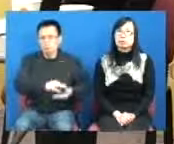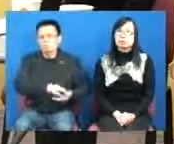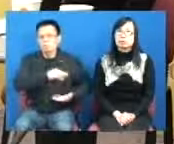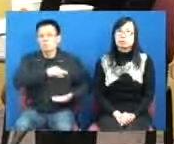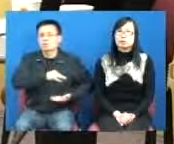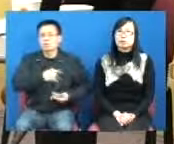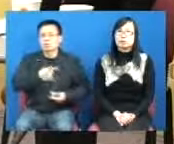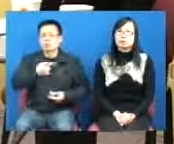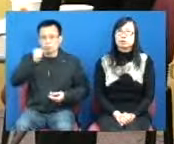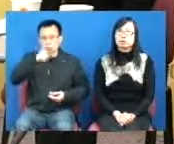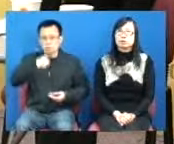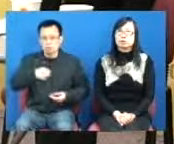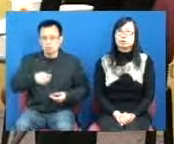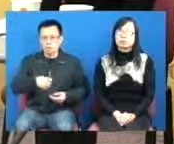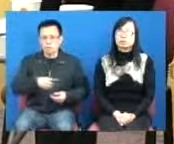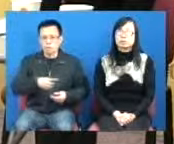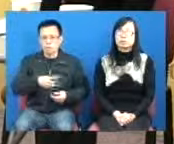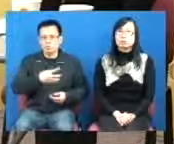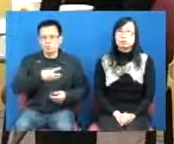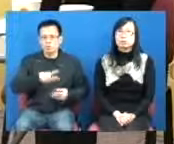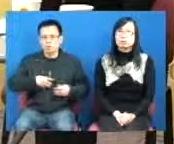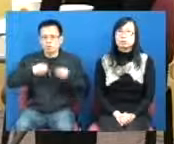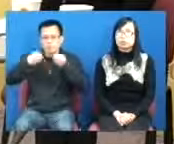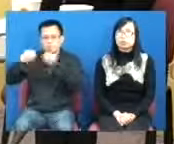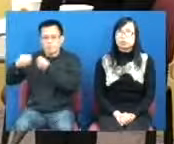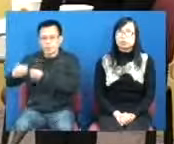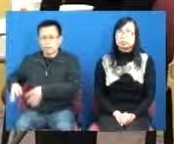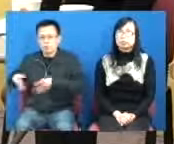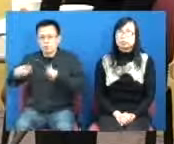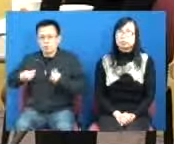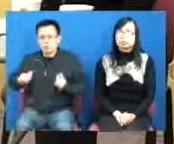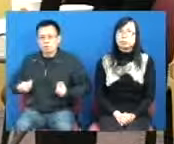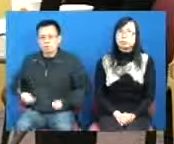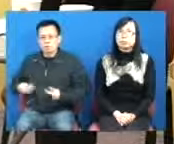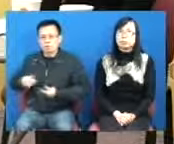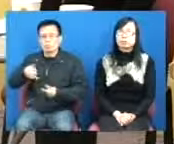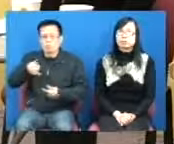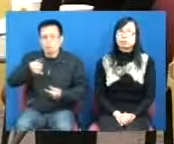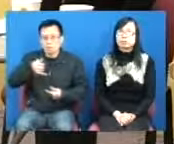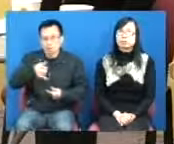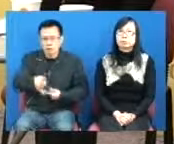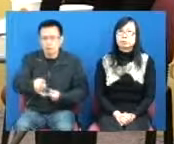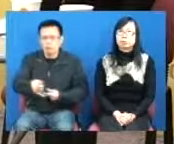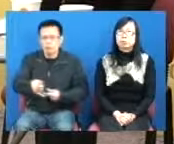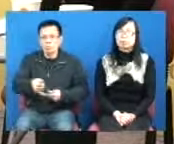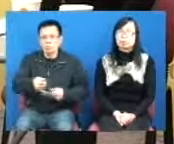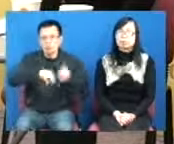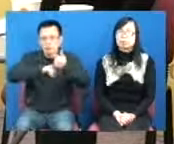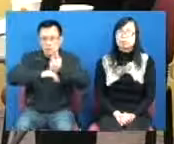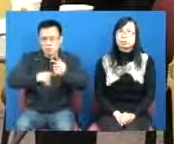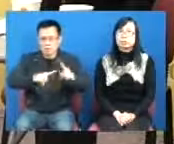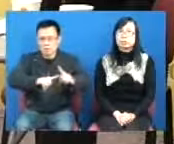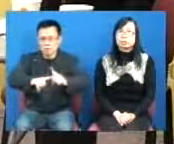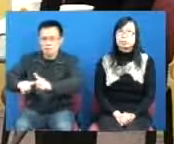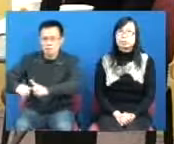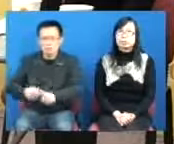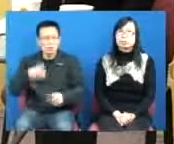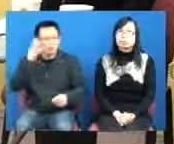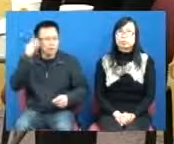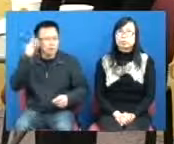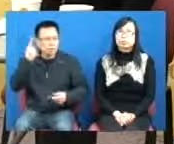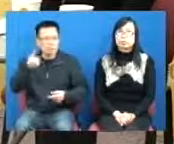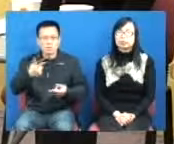都願意放下包袱不以真是假但是都願意放下包袱去走去聽一聽去